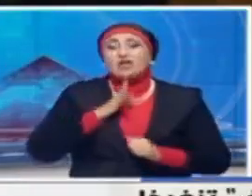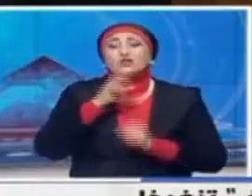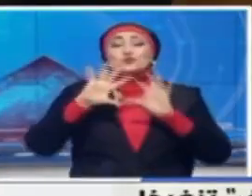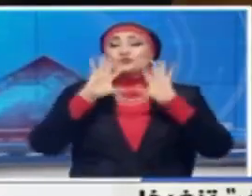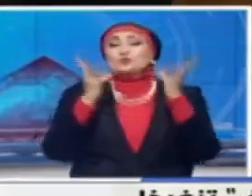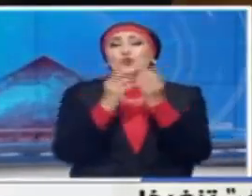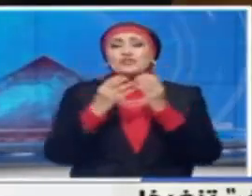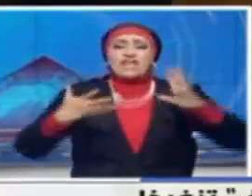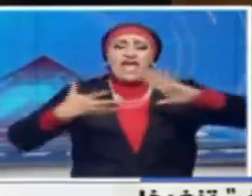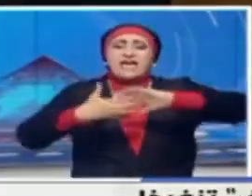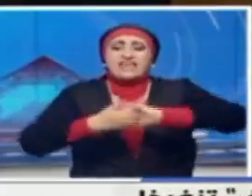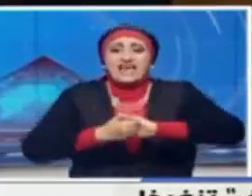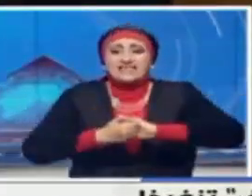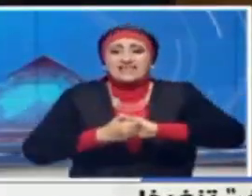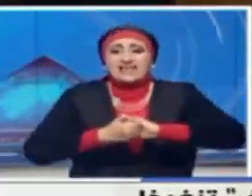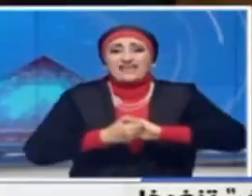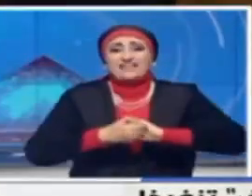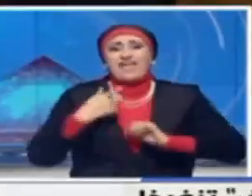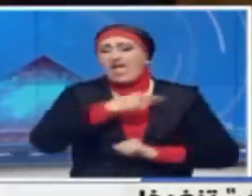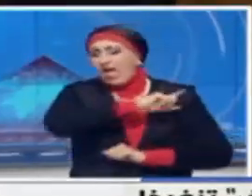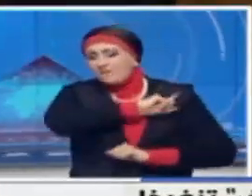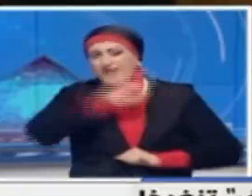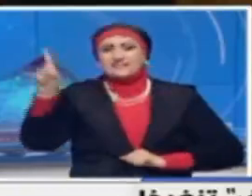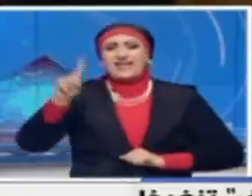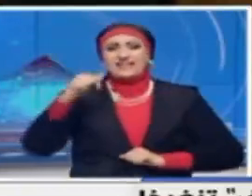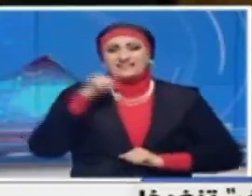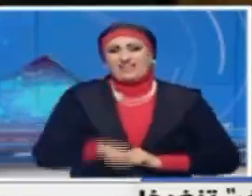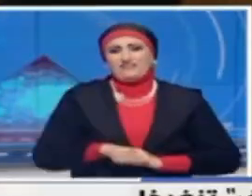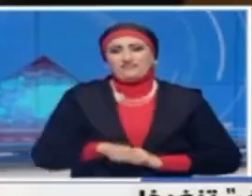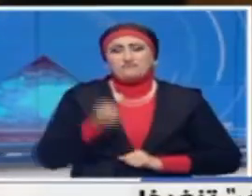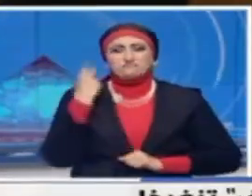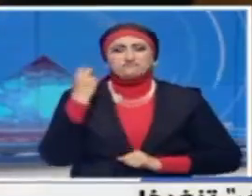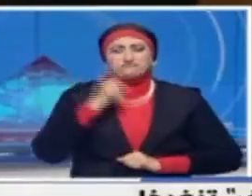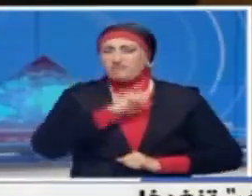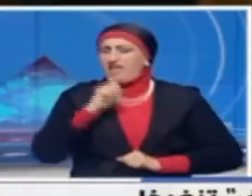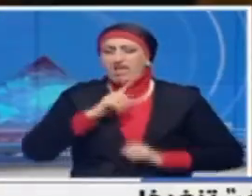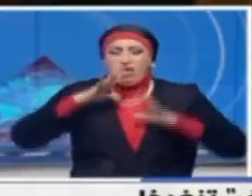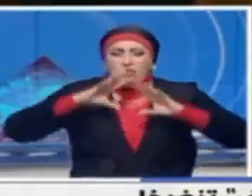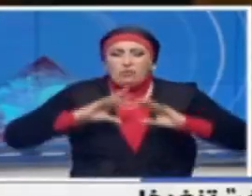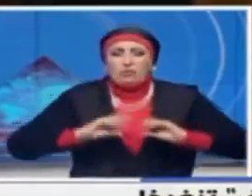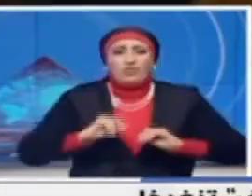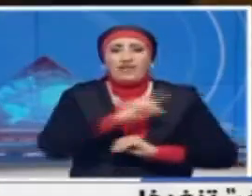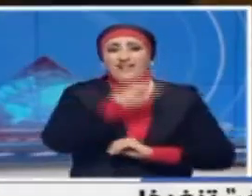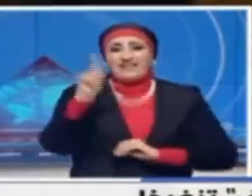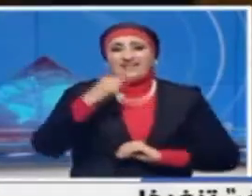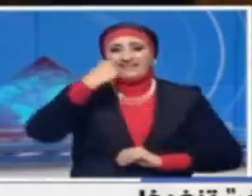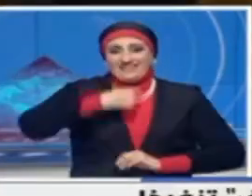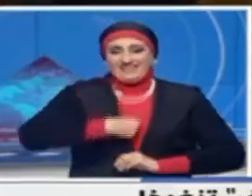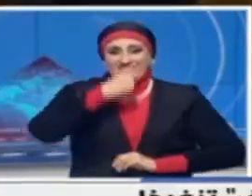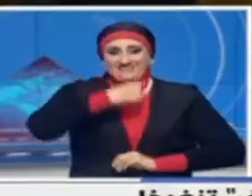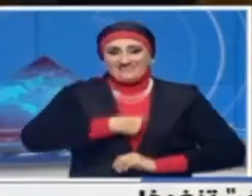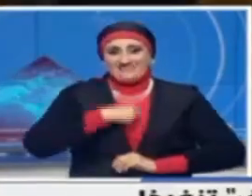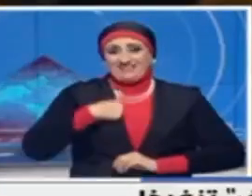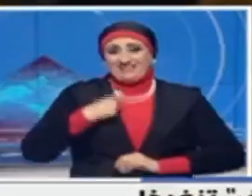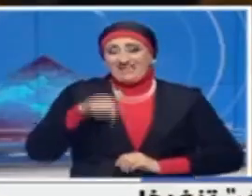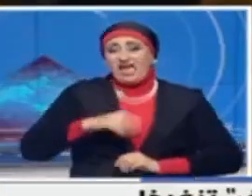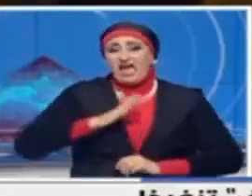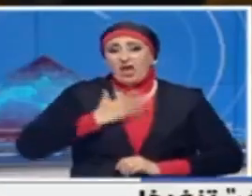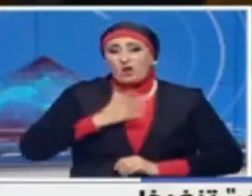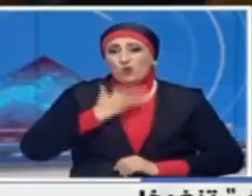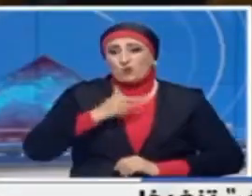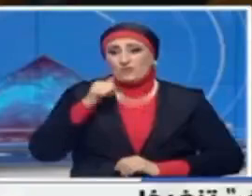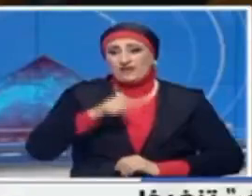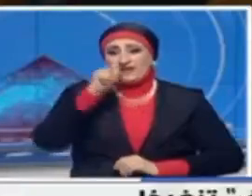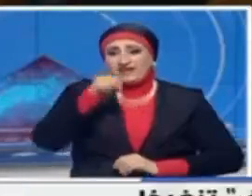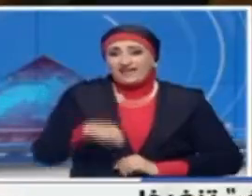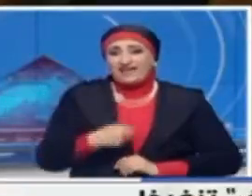الدنيا يدا، ابدا لم تستكين يا ابدا، انني ارجو مع